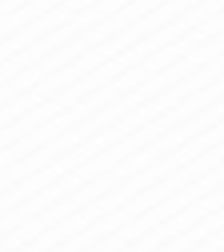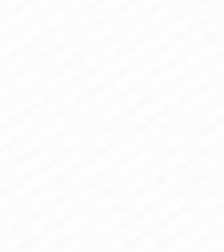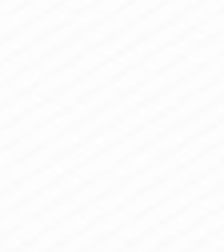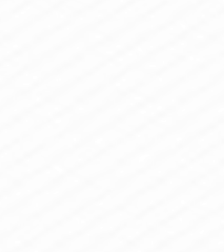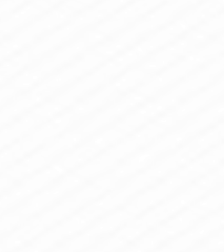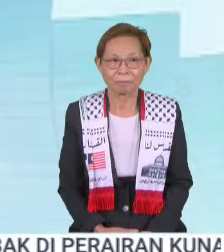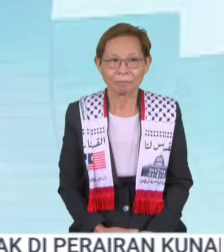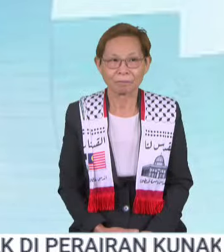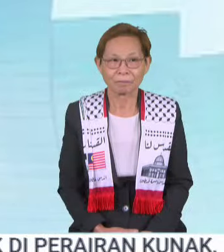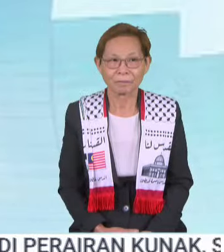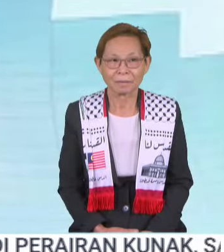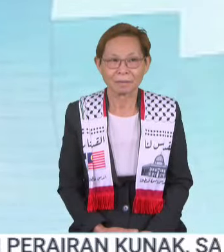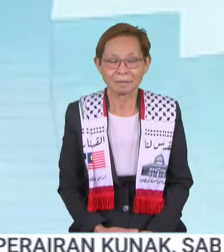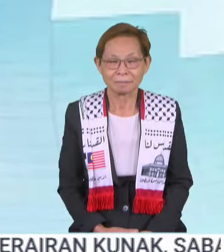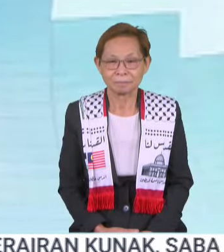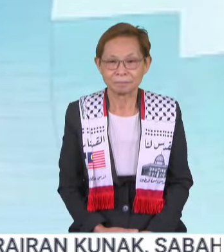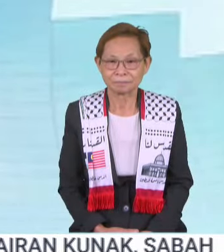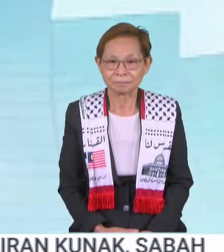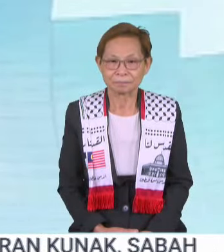www.dermaorgan.gov.my.